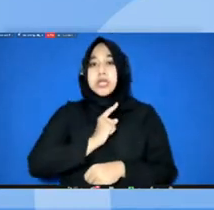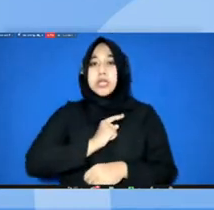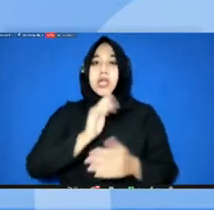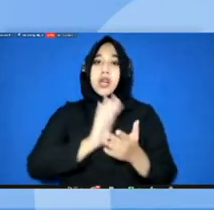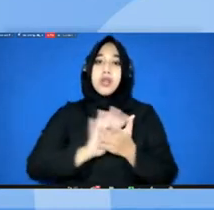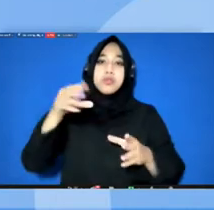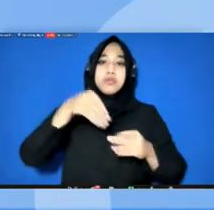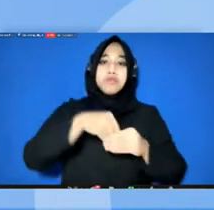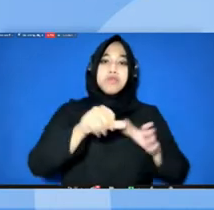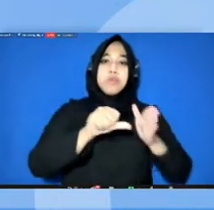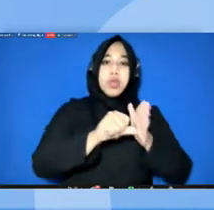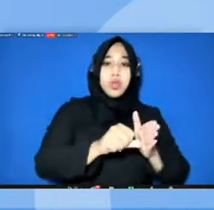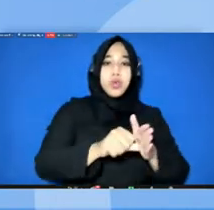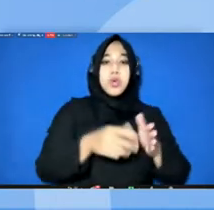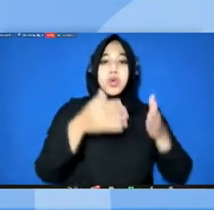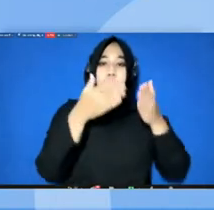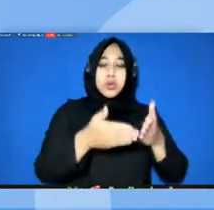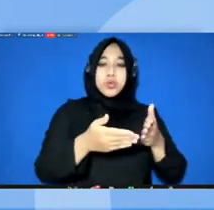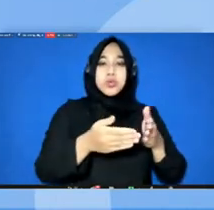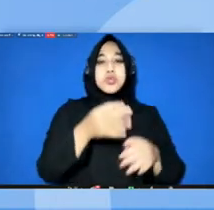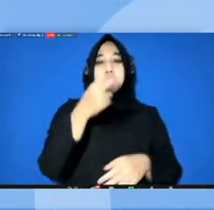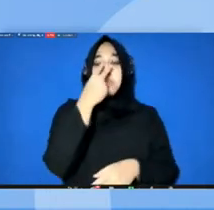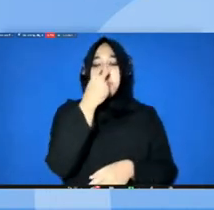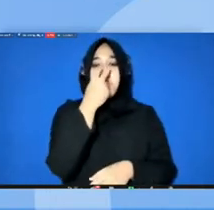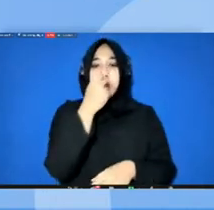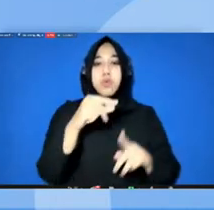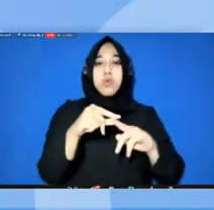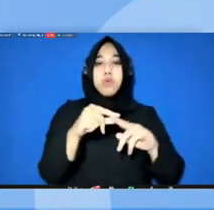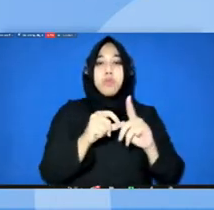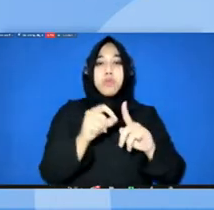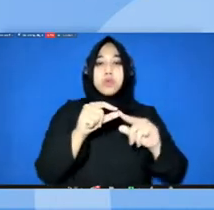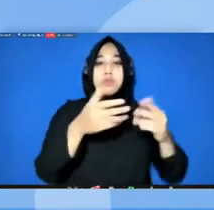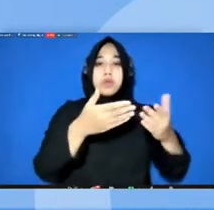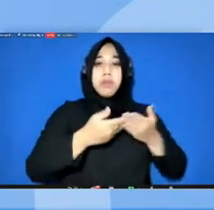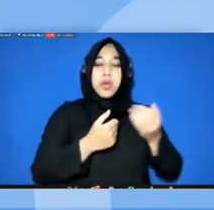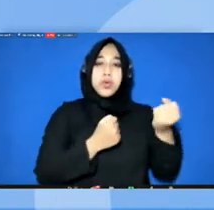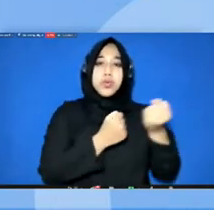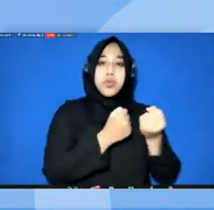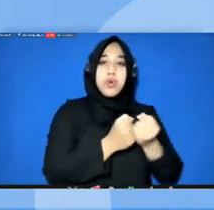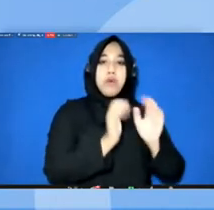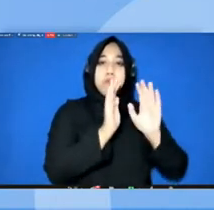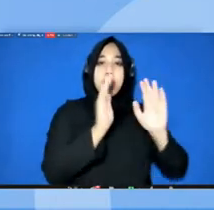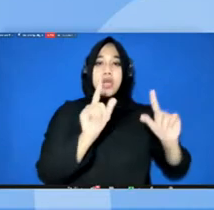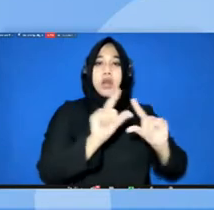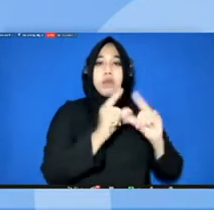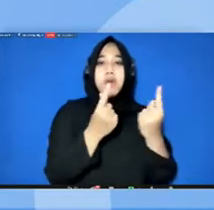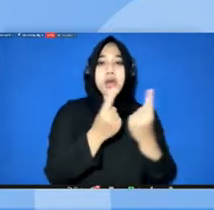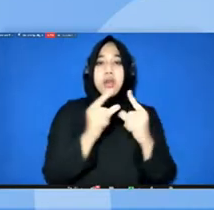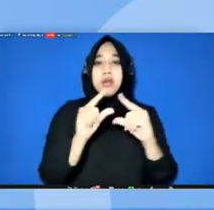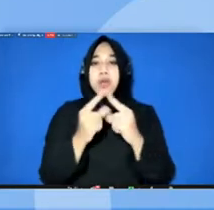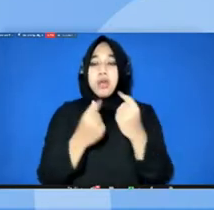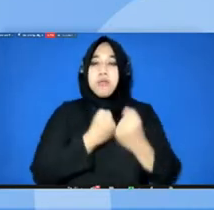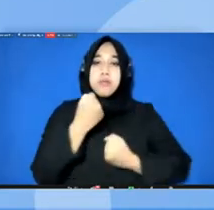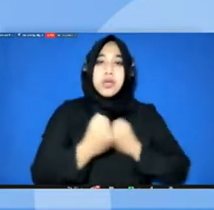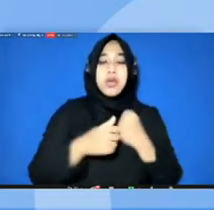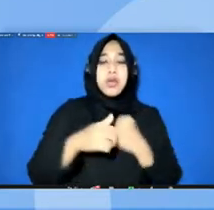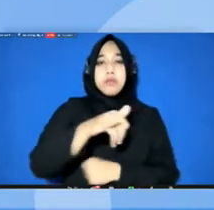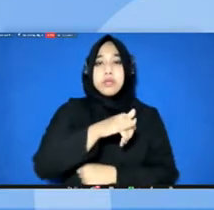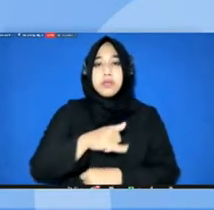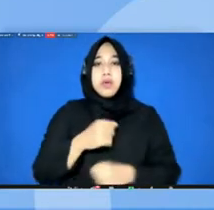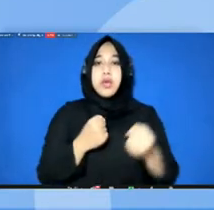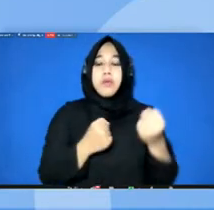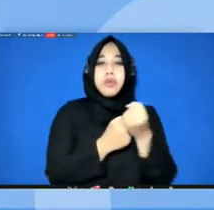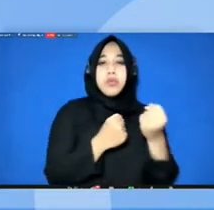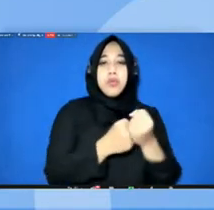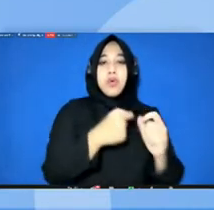membantu. Khusus di Kota Bandung, PUSPA mendapat dukungan dari banyak pihak yang bergerak bersama dan mendukung